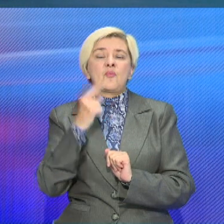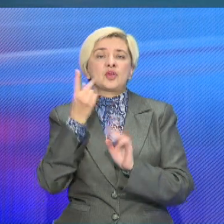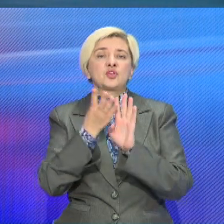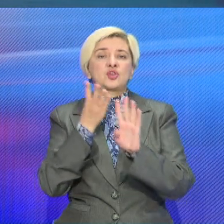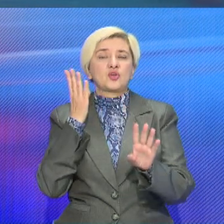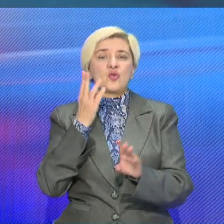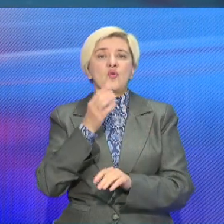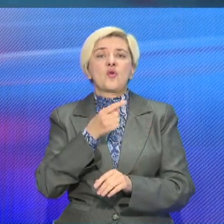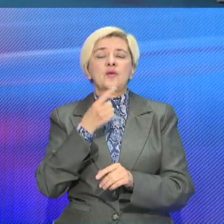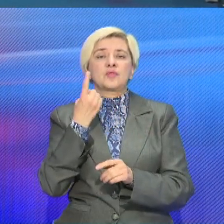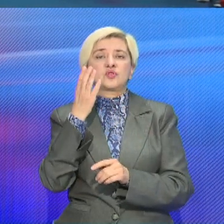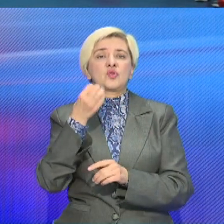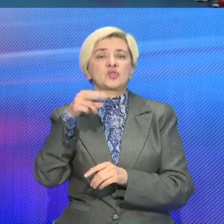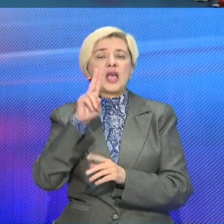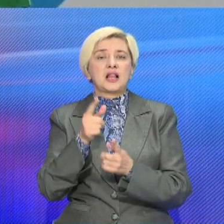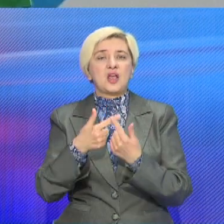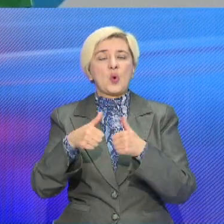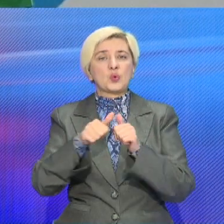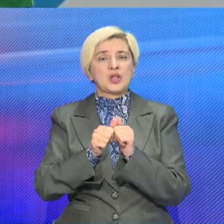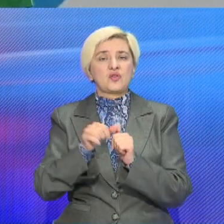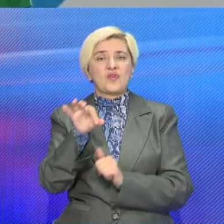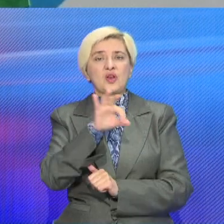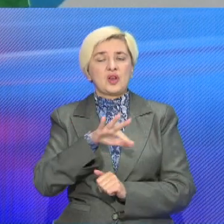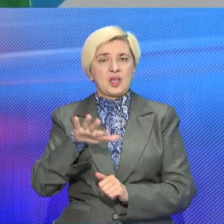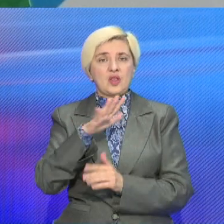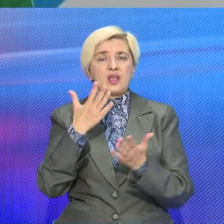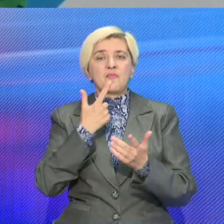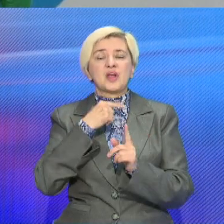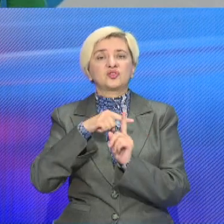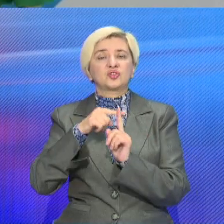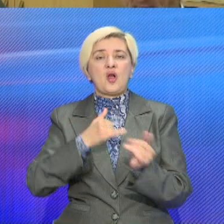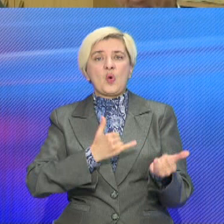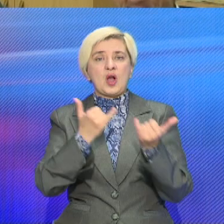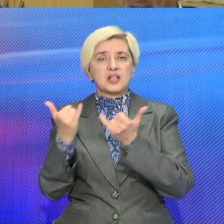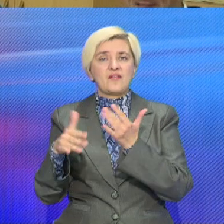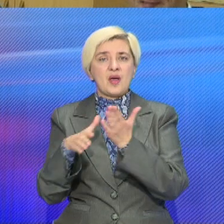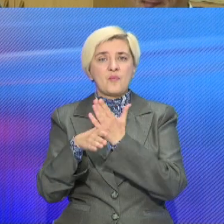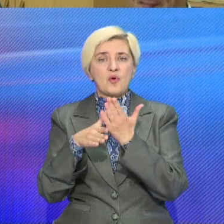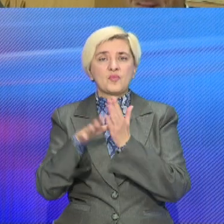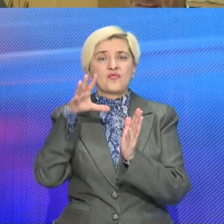цэнтры ўвагі сацыяльныя ўстановы рэгіёна, якім «Чырвоны крыж» аказвае разнастайную дапамогу, у тым ліку па ўмацаванні іх